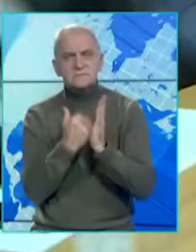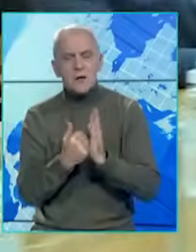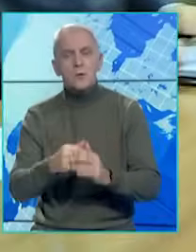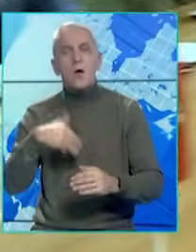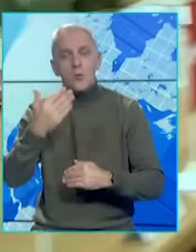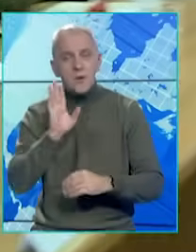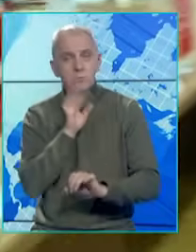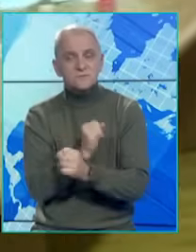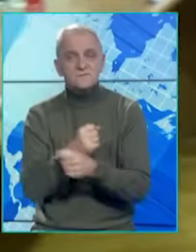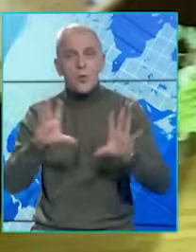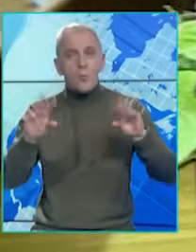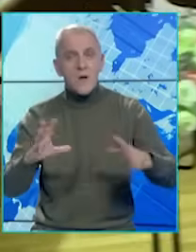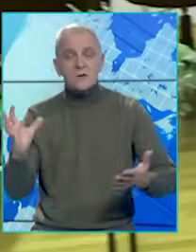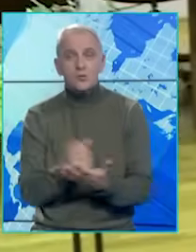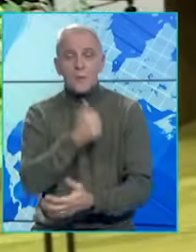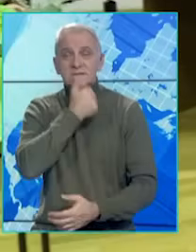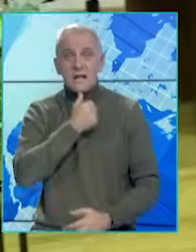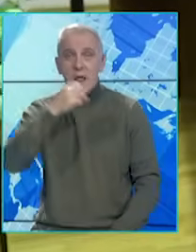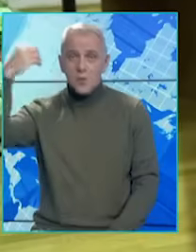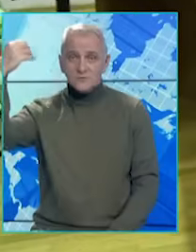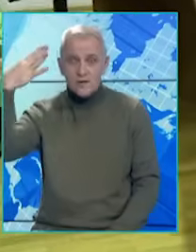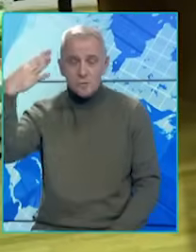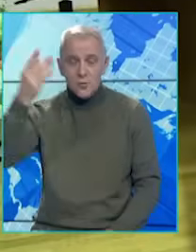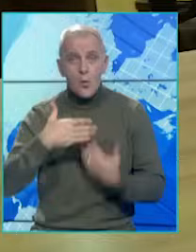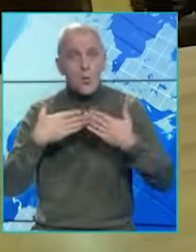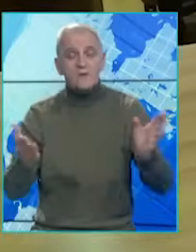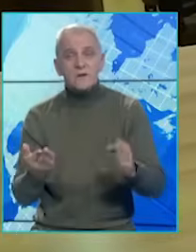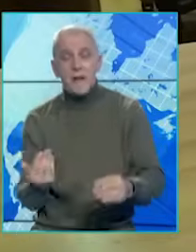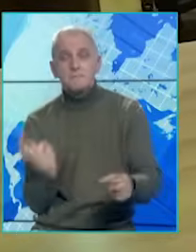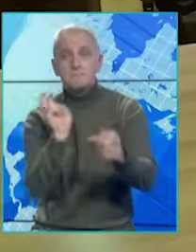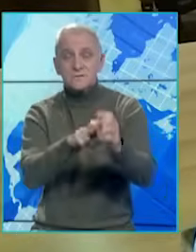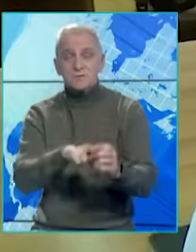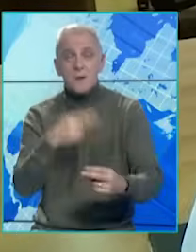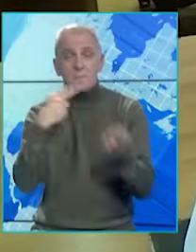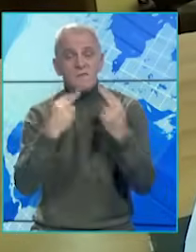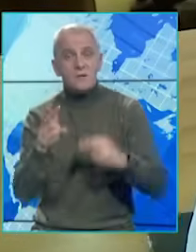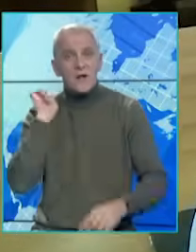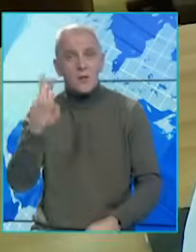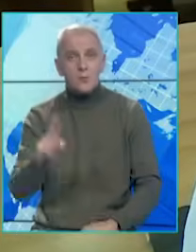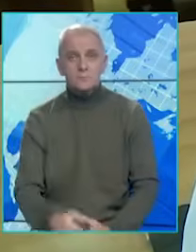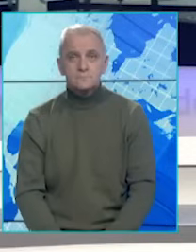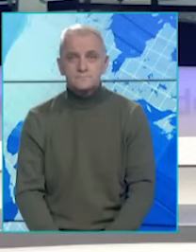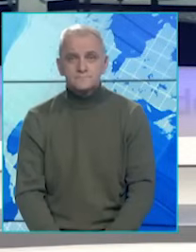Bosna i Hercegovina u martu dobila zeleno svjetlo za otvaranje pristupnih pregovora s Evropskom unijom.